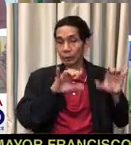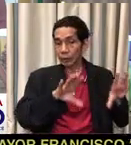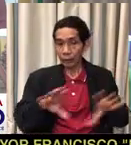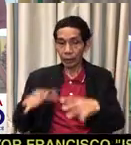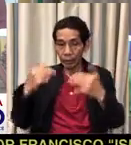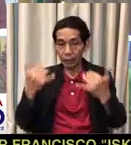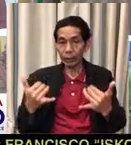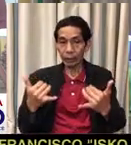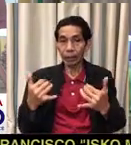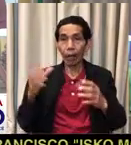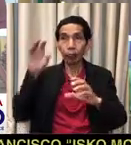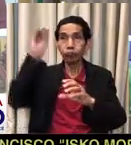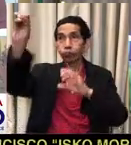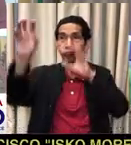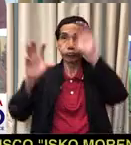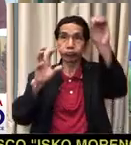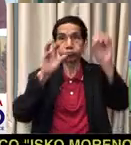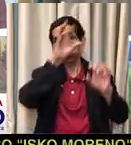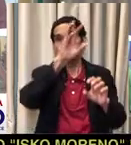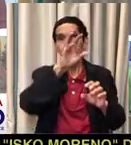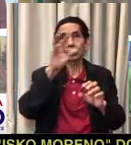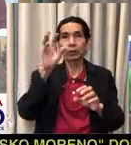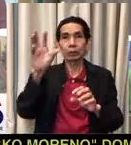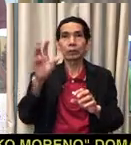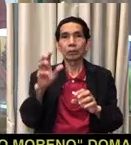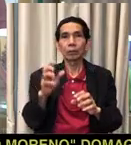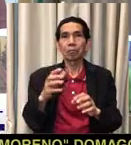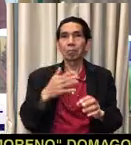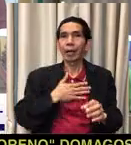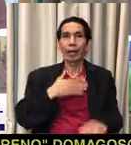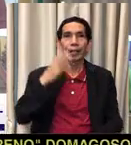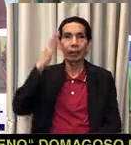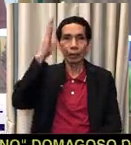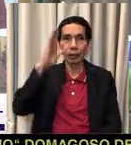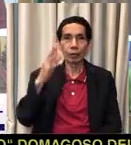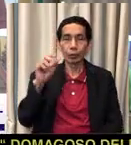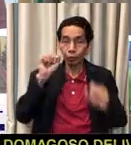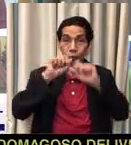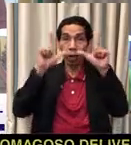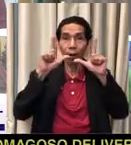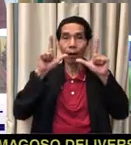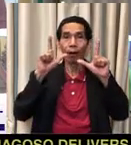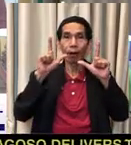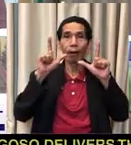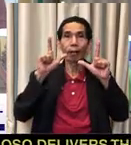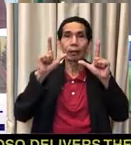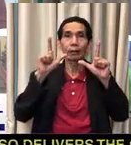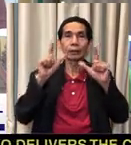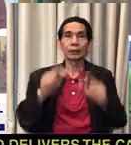ha? Nandiyan na, naglalagay na. Nako, Diyos ko, magugulat kayo.